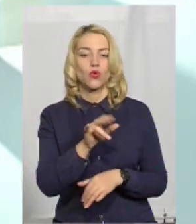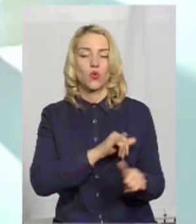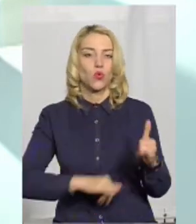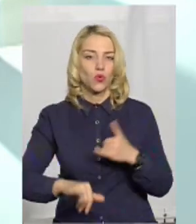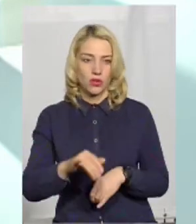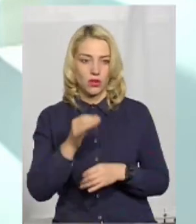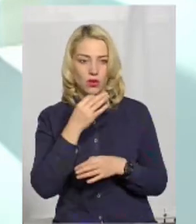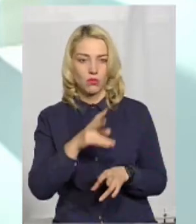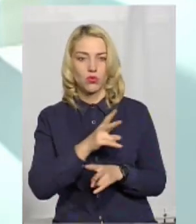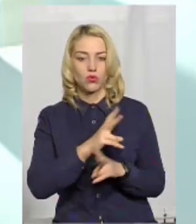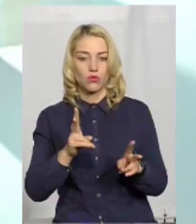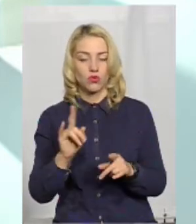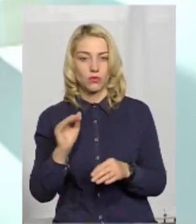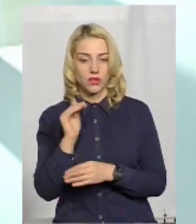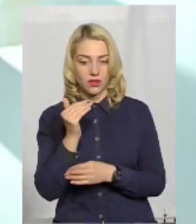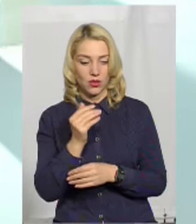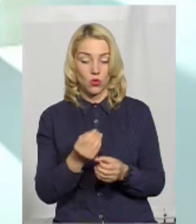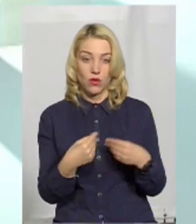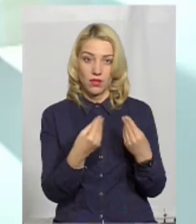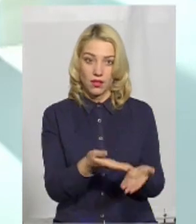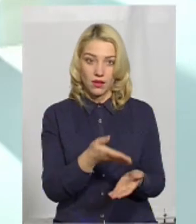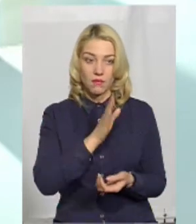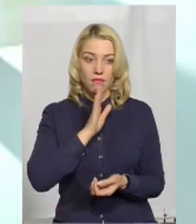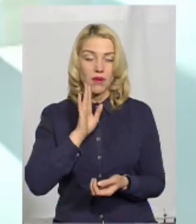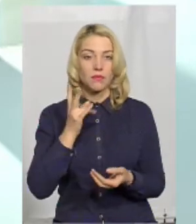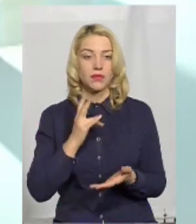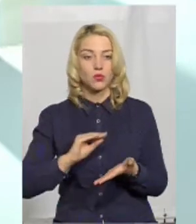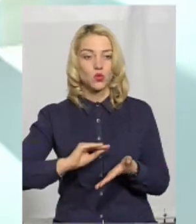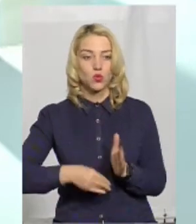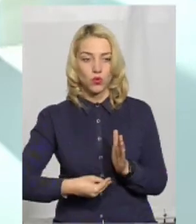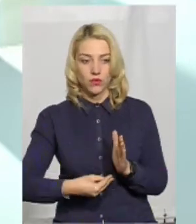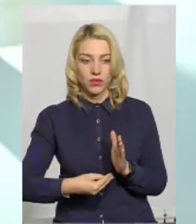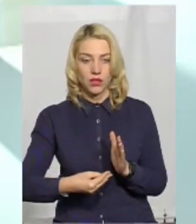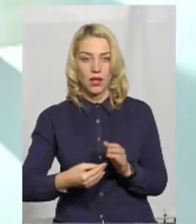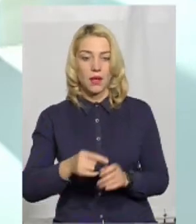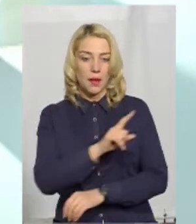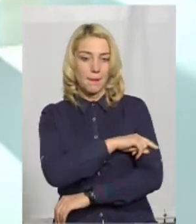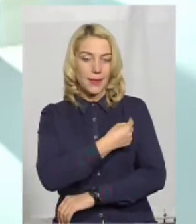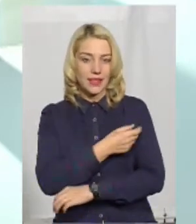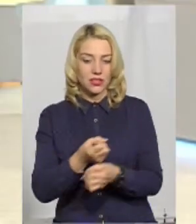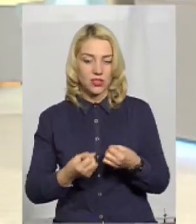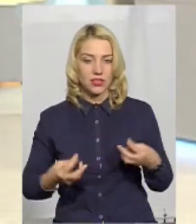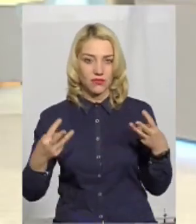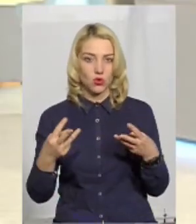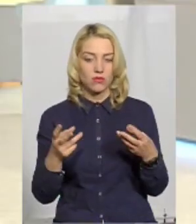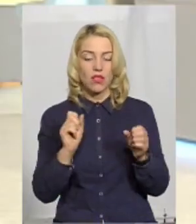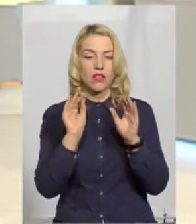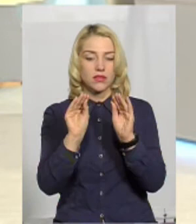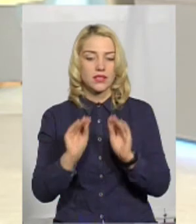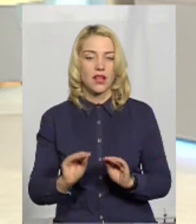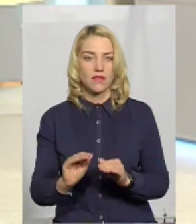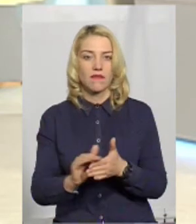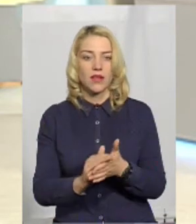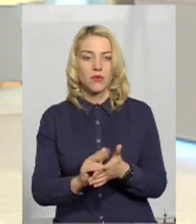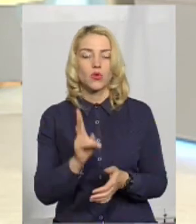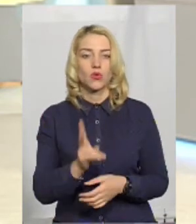щоб повернути, дати дитину матері, необхідна довідка. Це називається медичне свідоцтво, його треба на когось скласти. І ми не маємо